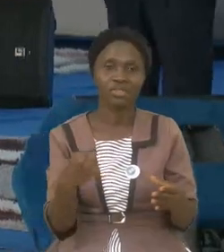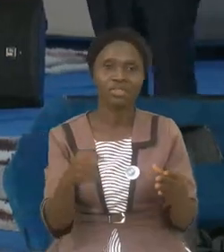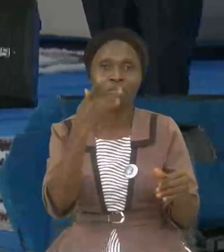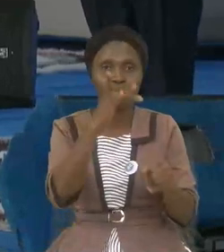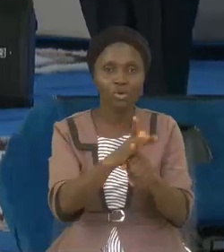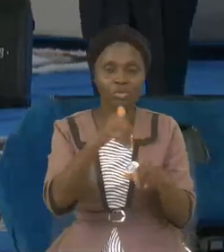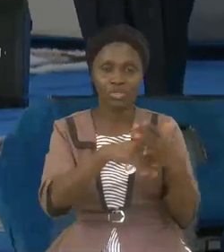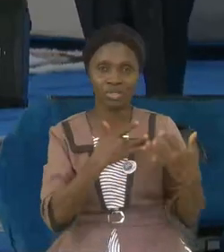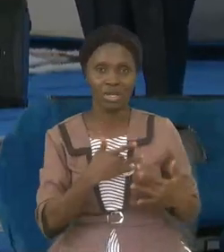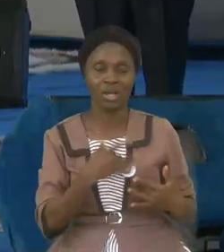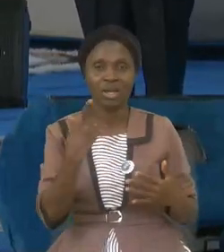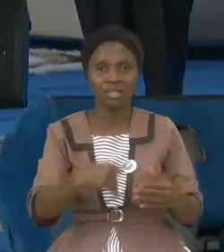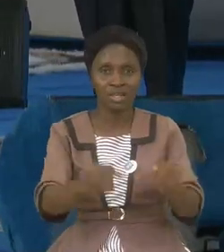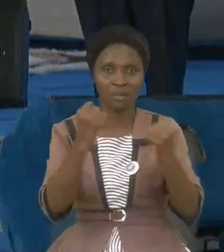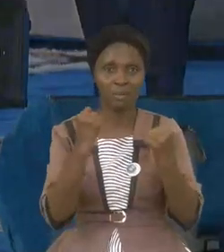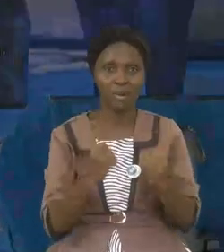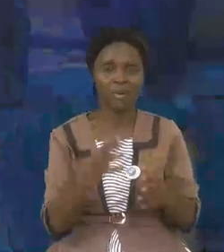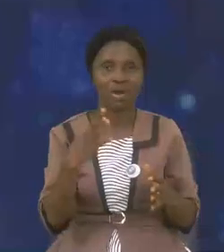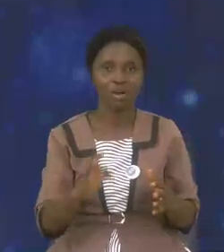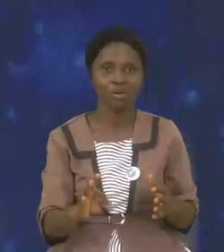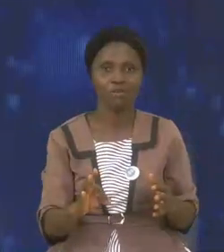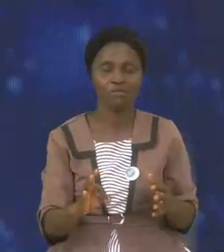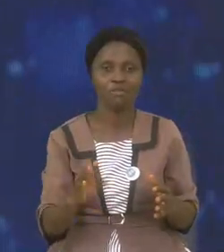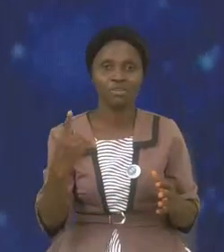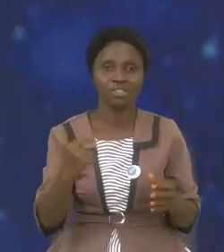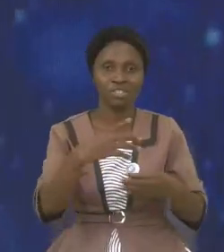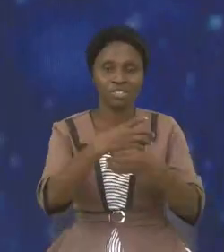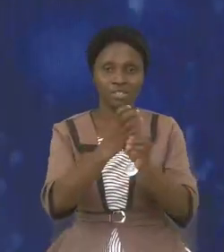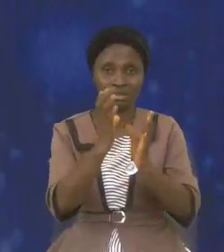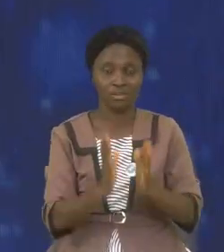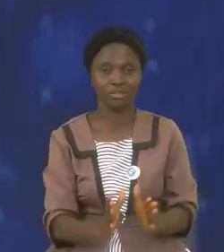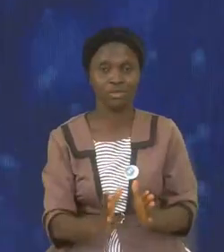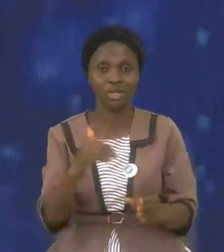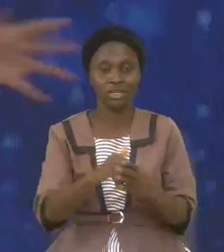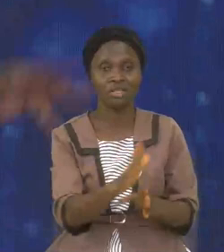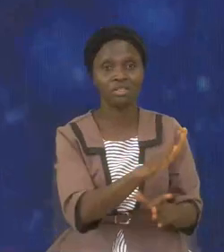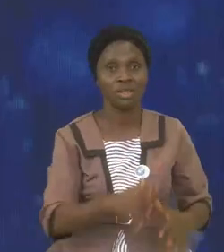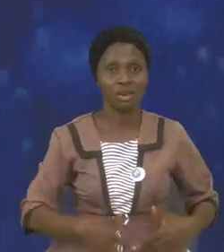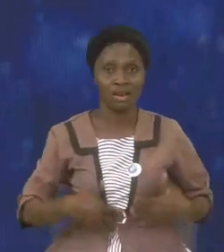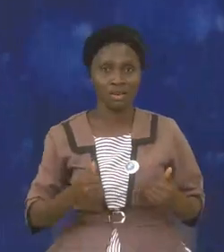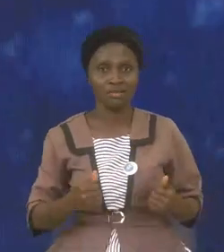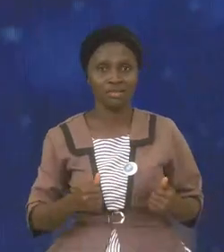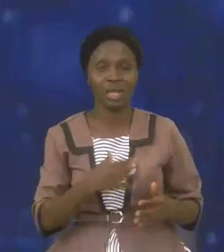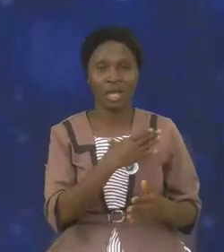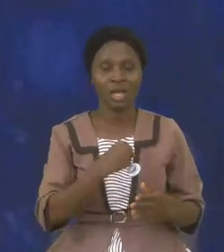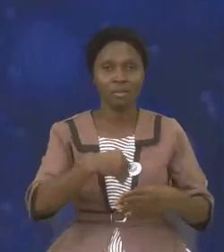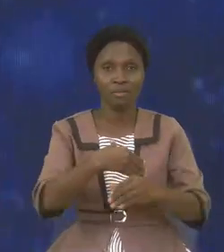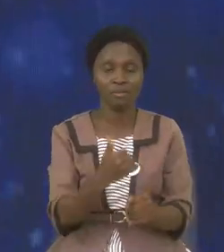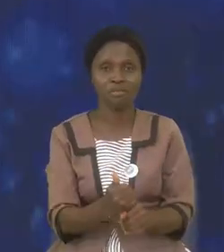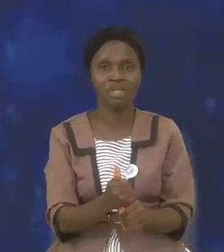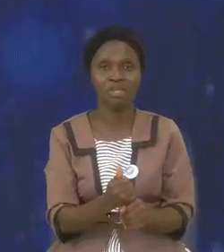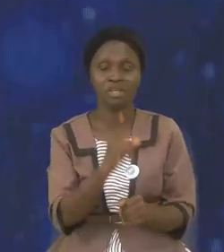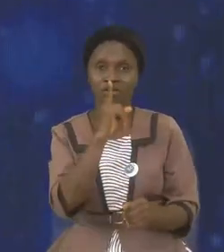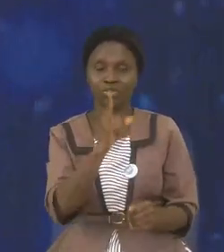de Dieu, il faut intérioriser la puissance de notre Dieu créateur dans leur vie et prendre et apporter